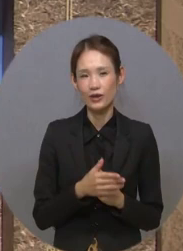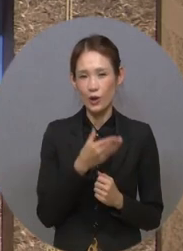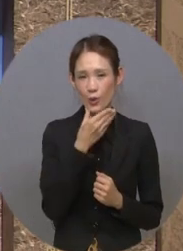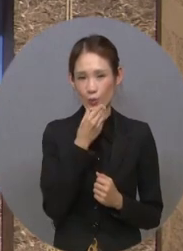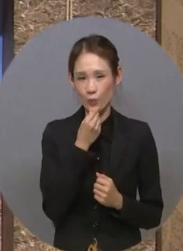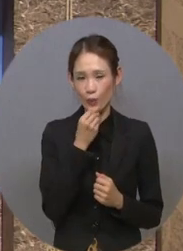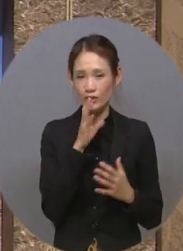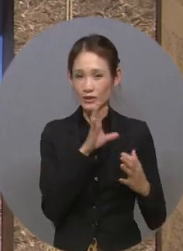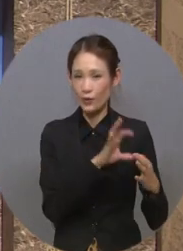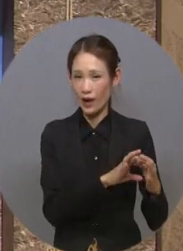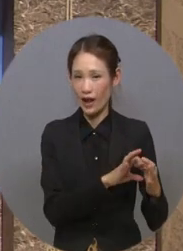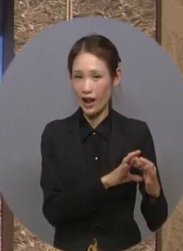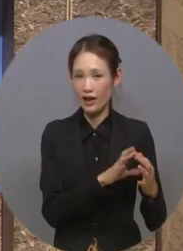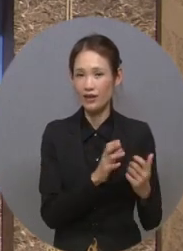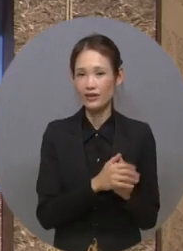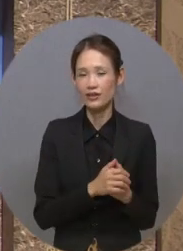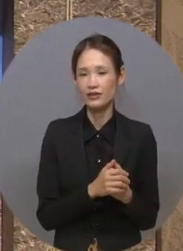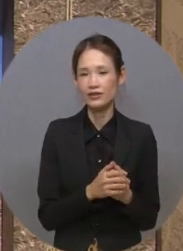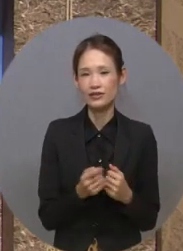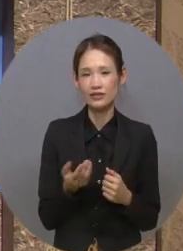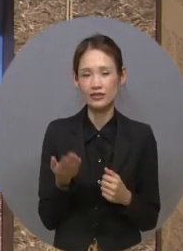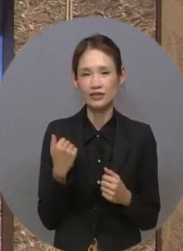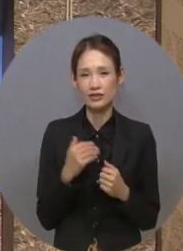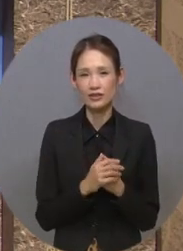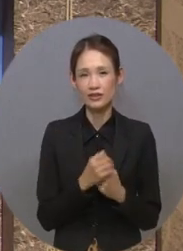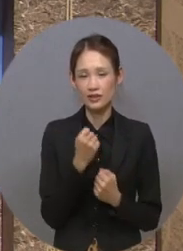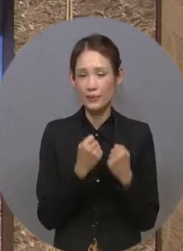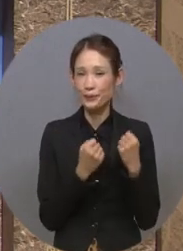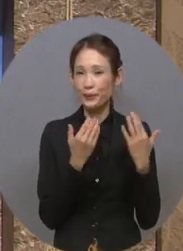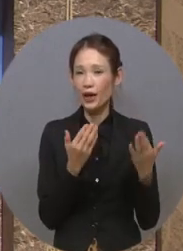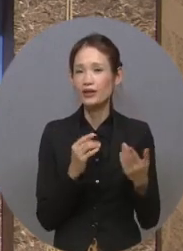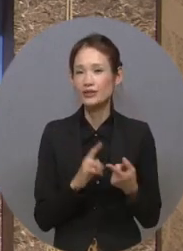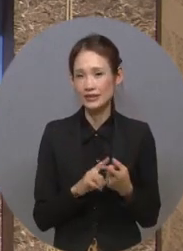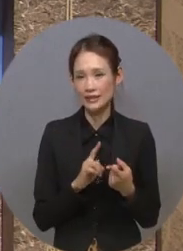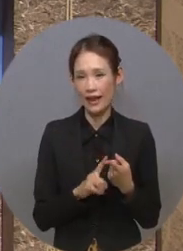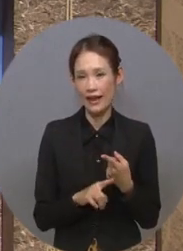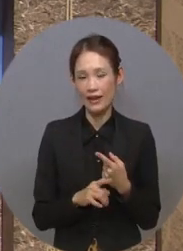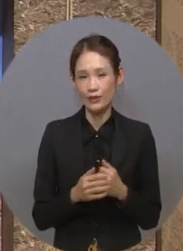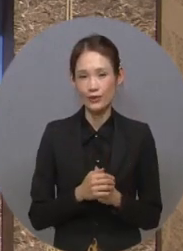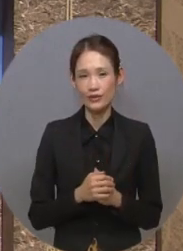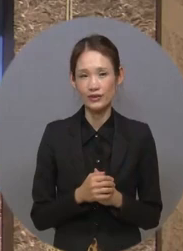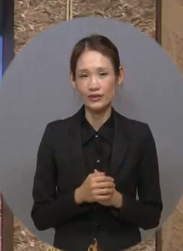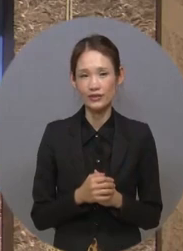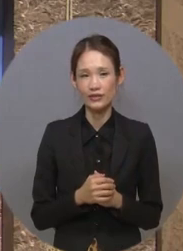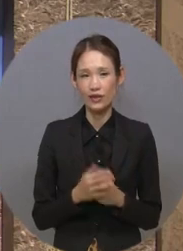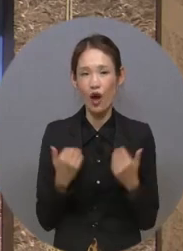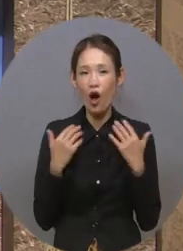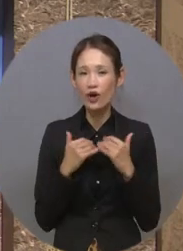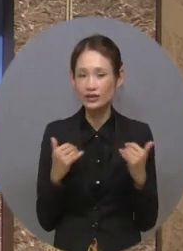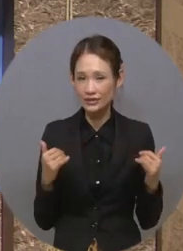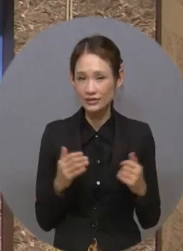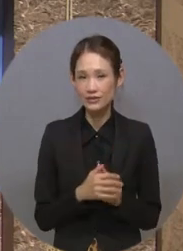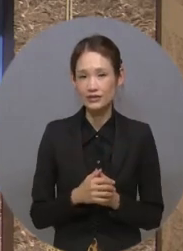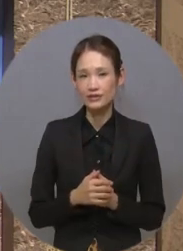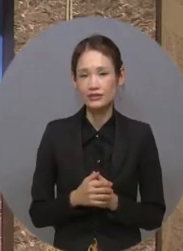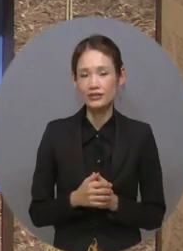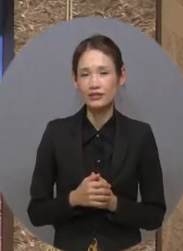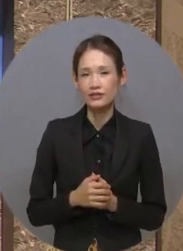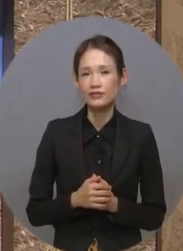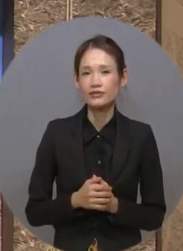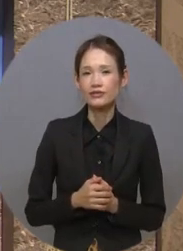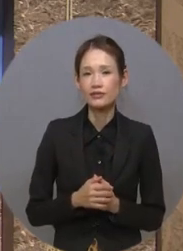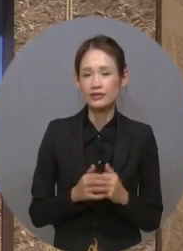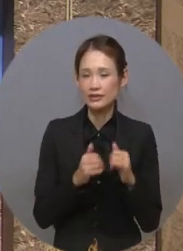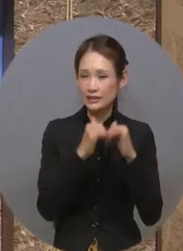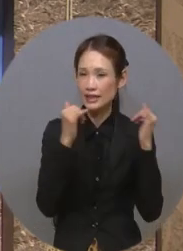쪽으로는 우리가 아까도 전자에 말씀드렸듯이 예예. 그 어르신들이나 네.